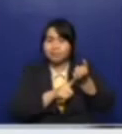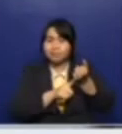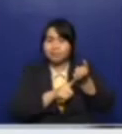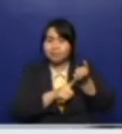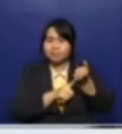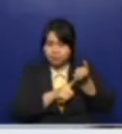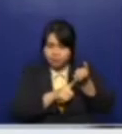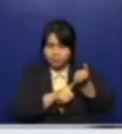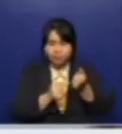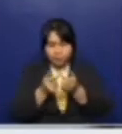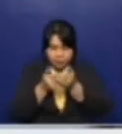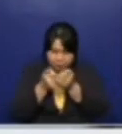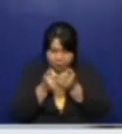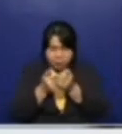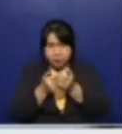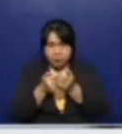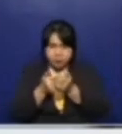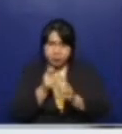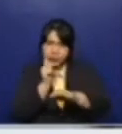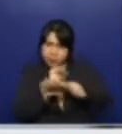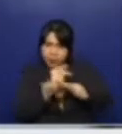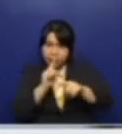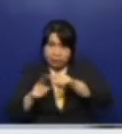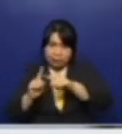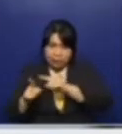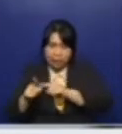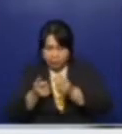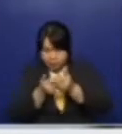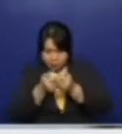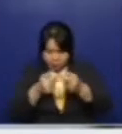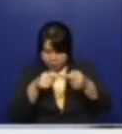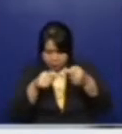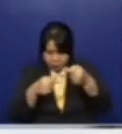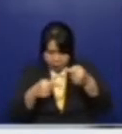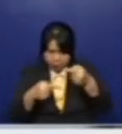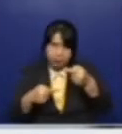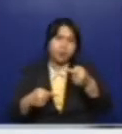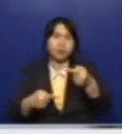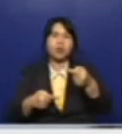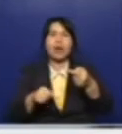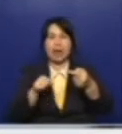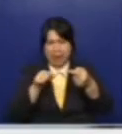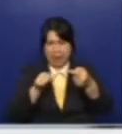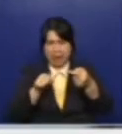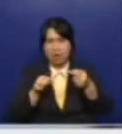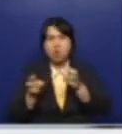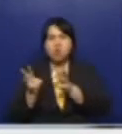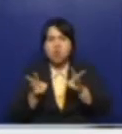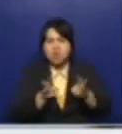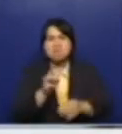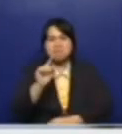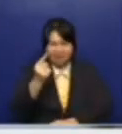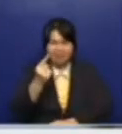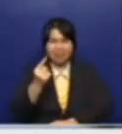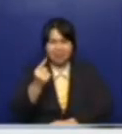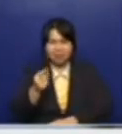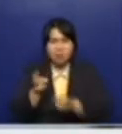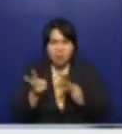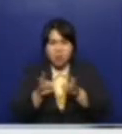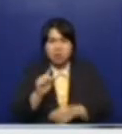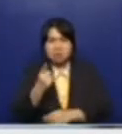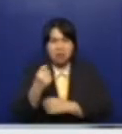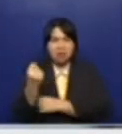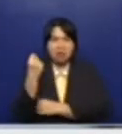การใช้โซเชียลเป็นเครื่องมือในการต่อสู้เนี่ยเป็นยุทธวิธีใหม่วิธีหนึ่งที่เข้